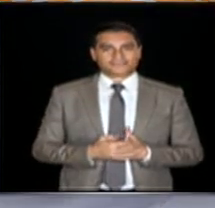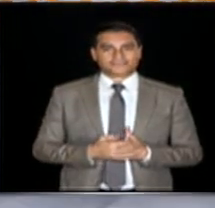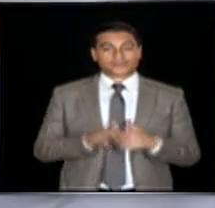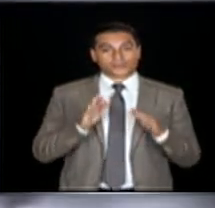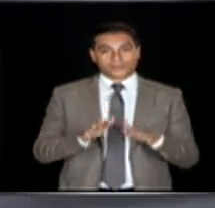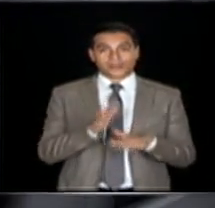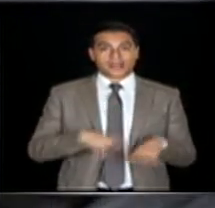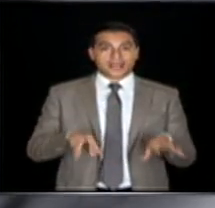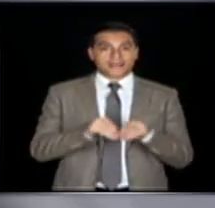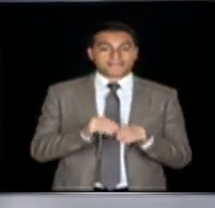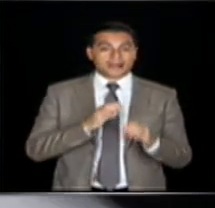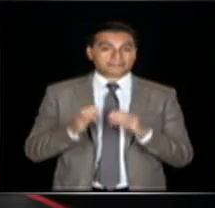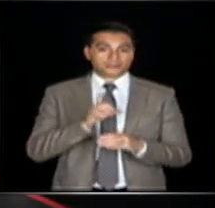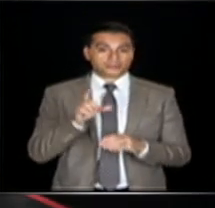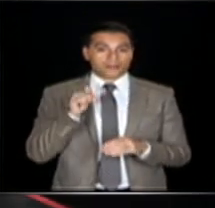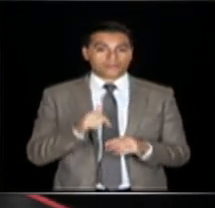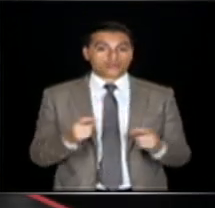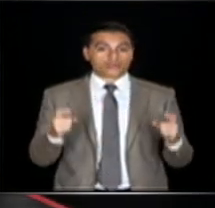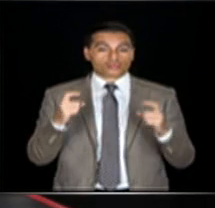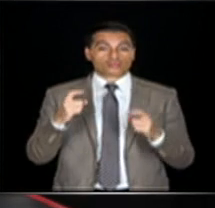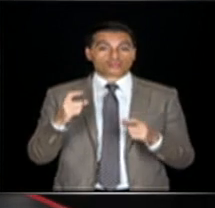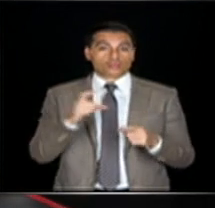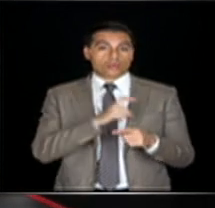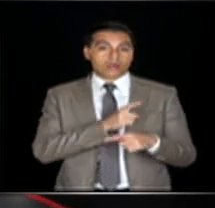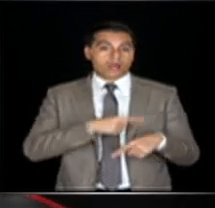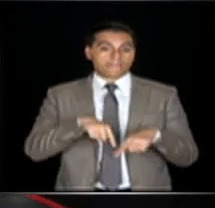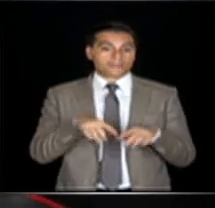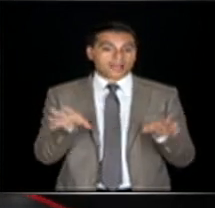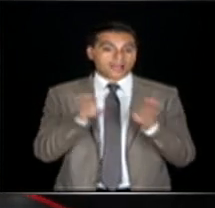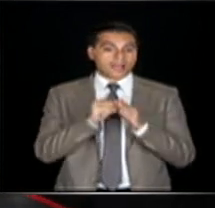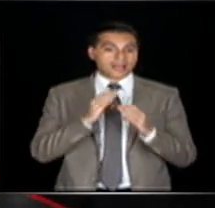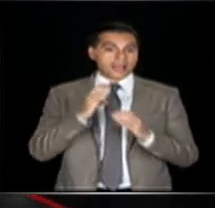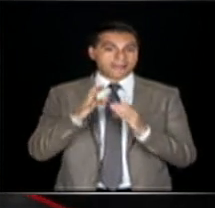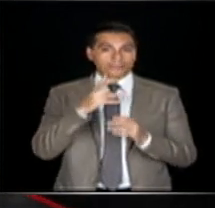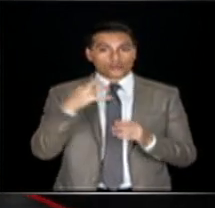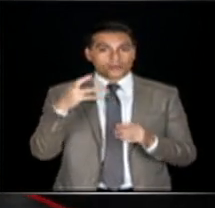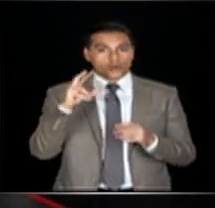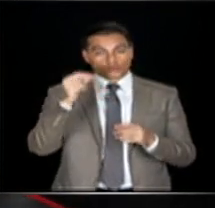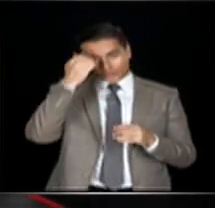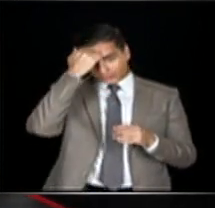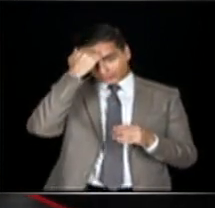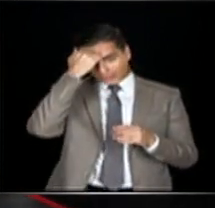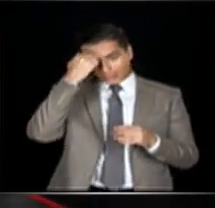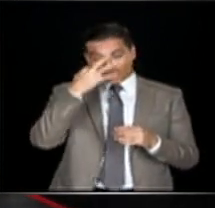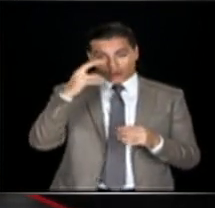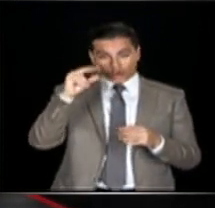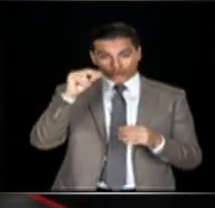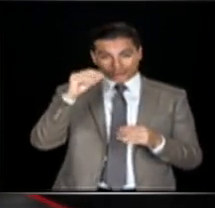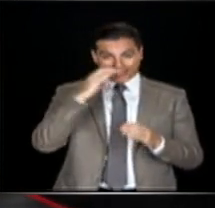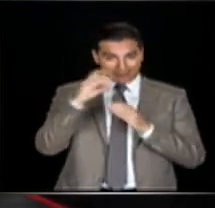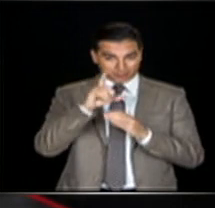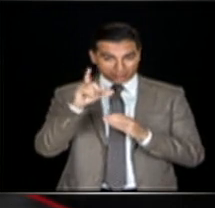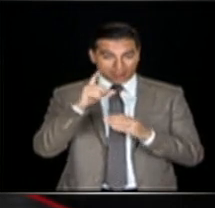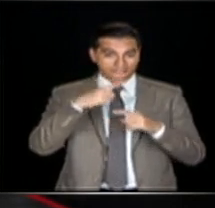وبكده يبقى إجمالي النقط اللي حصل عليها طلابنا في حلقة النهاردة 320 نقطة، وكل نقطة بـ2000 جنيه